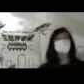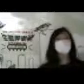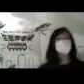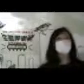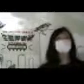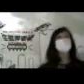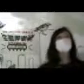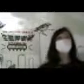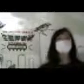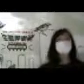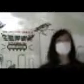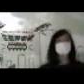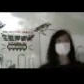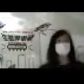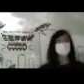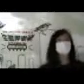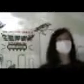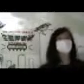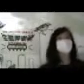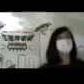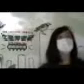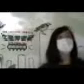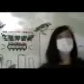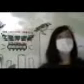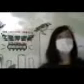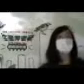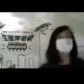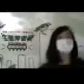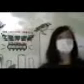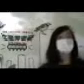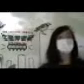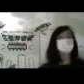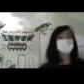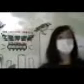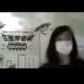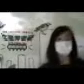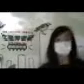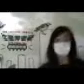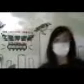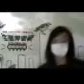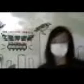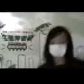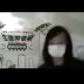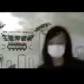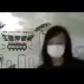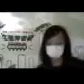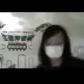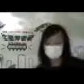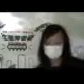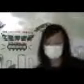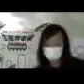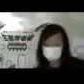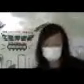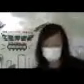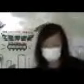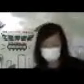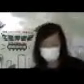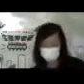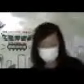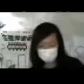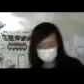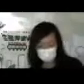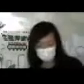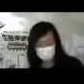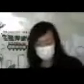投入感受到城市樹林咧，帶俾我哋嘅帶俾我哋